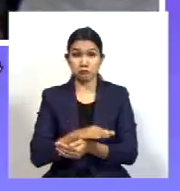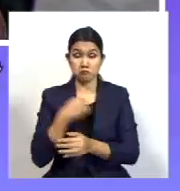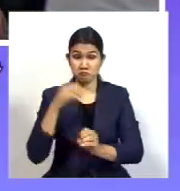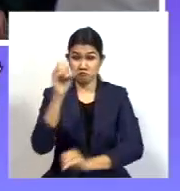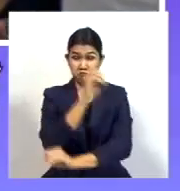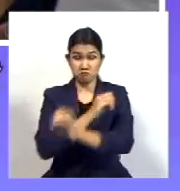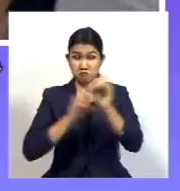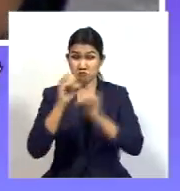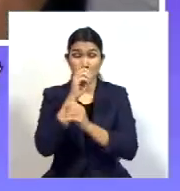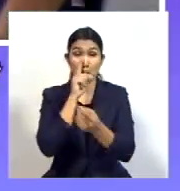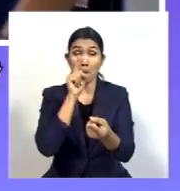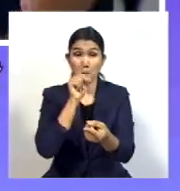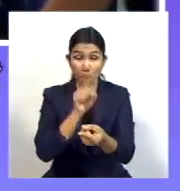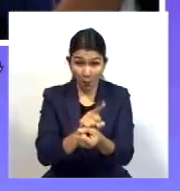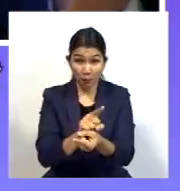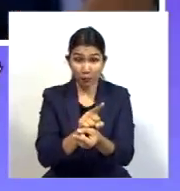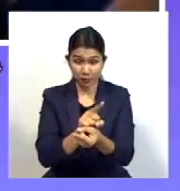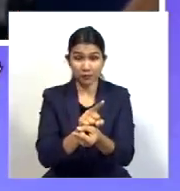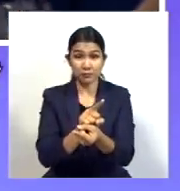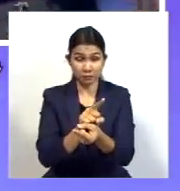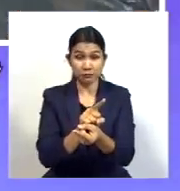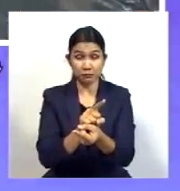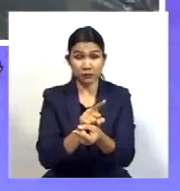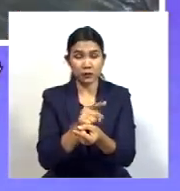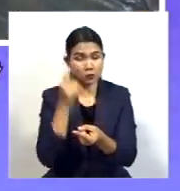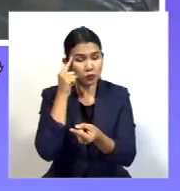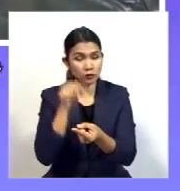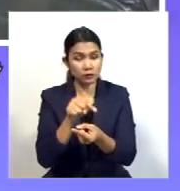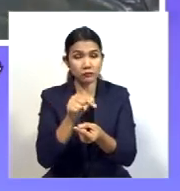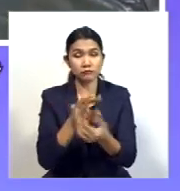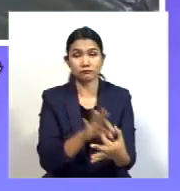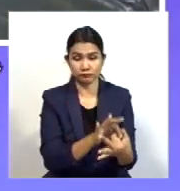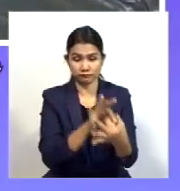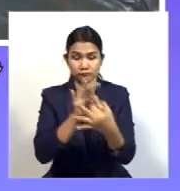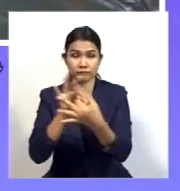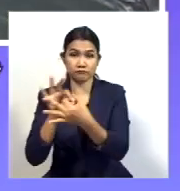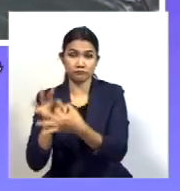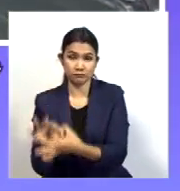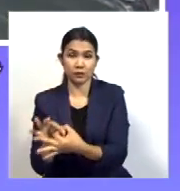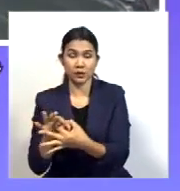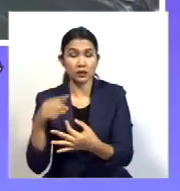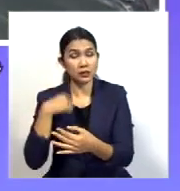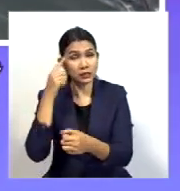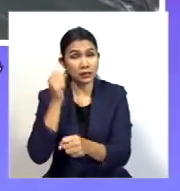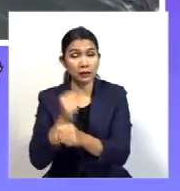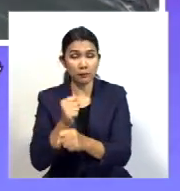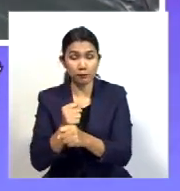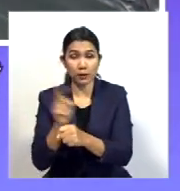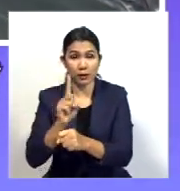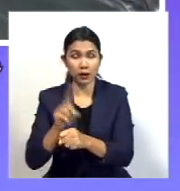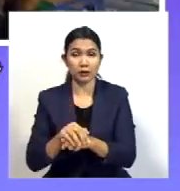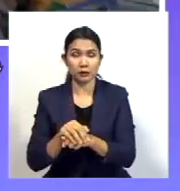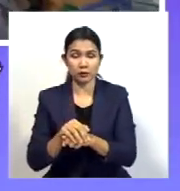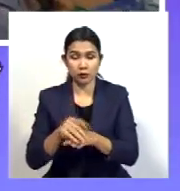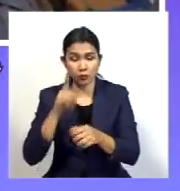ยมีในสารระบบมาก่อนนะครับกระบวนการตรงนี้เป็นกระบวนการที่เราใช้ในการตรวจ